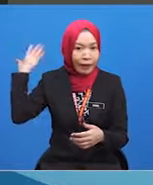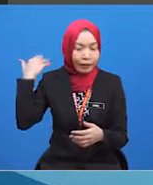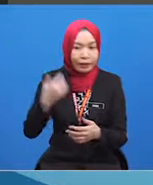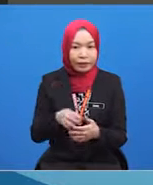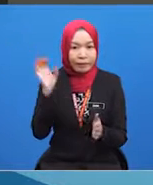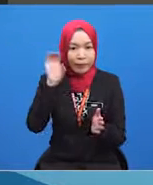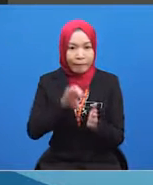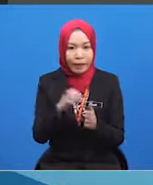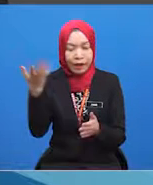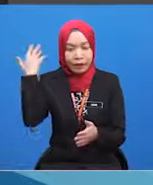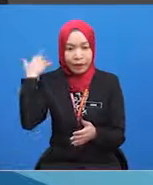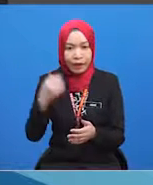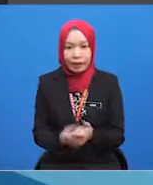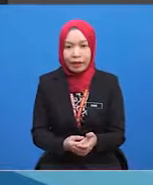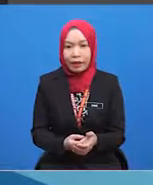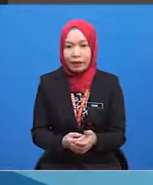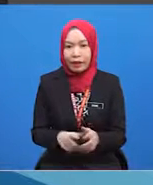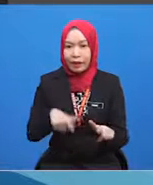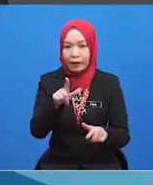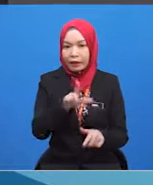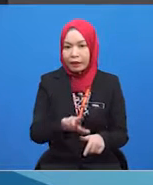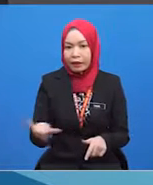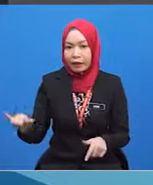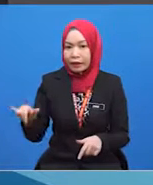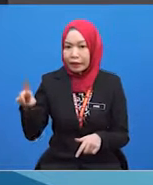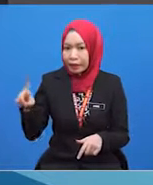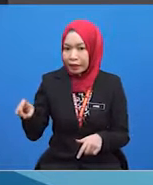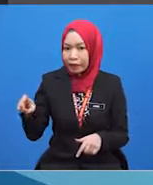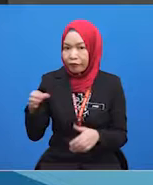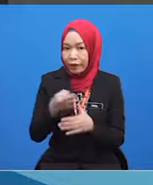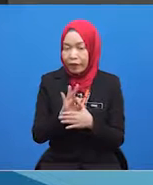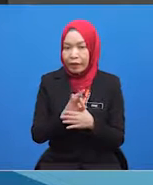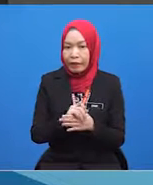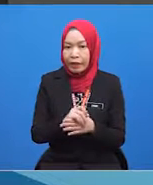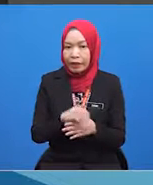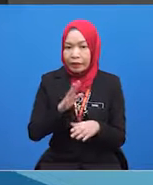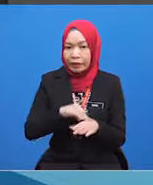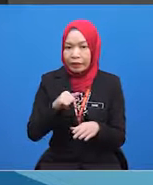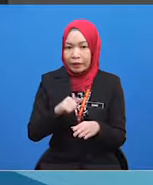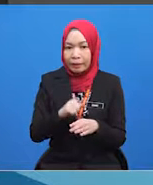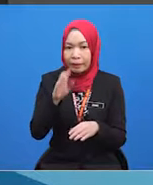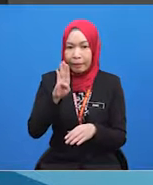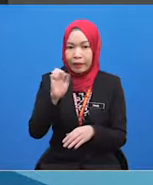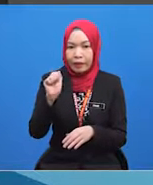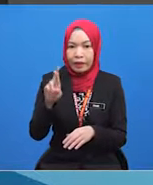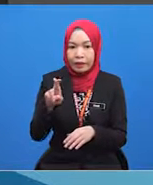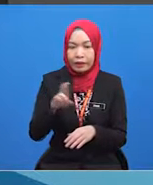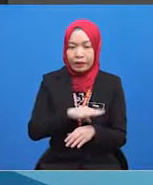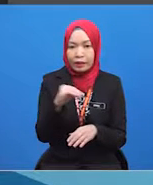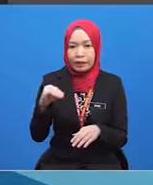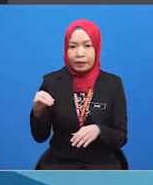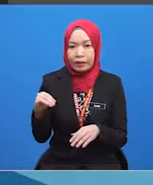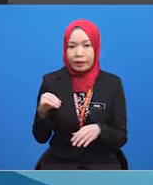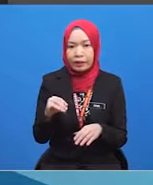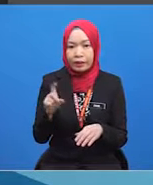Langkahnya adalah klik File pada bahagian menu bar, kemudian pilih Open